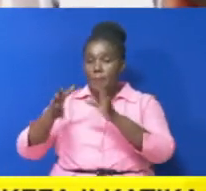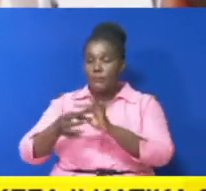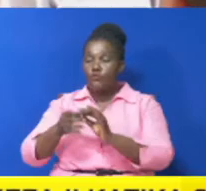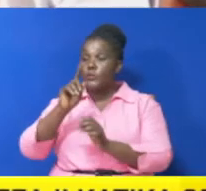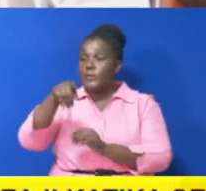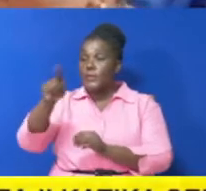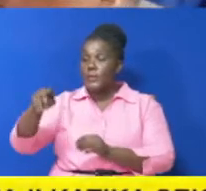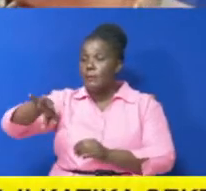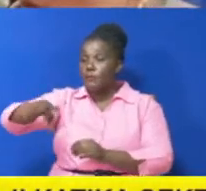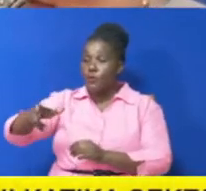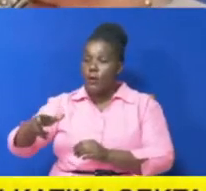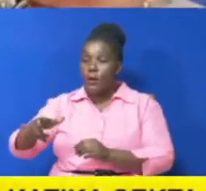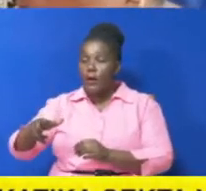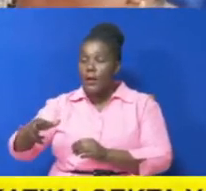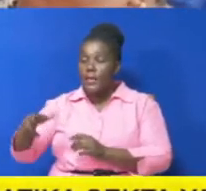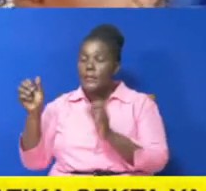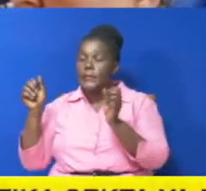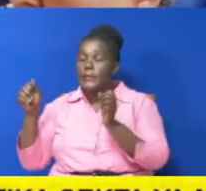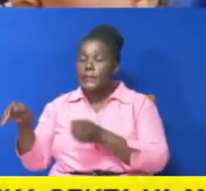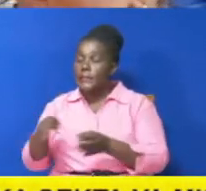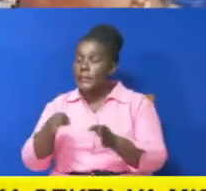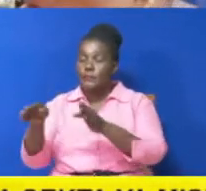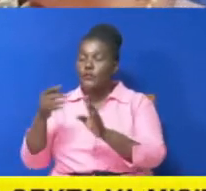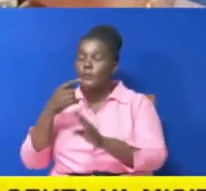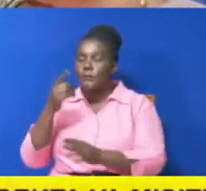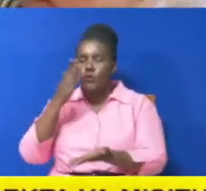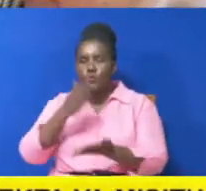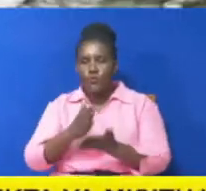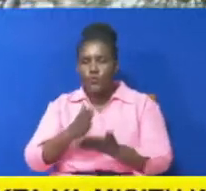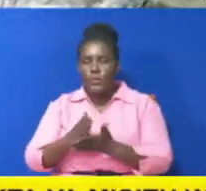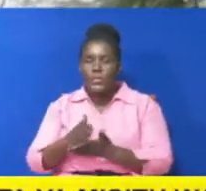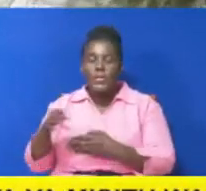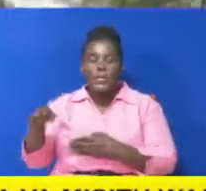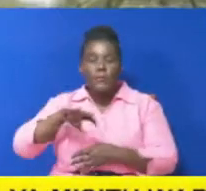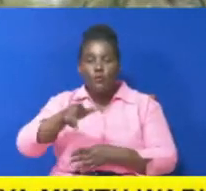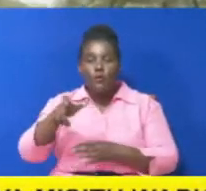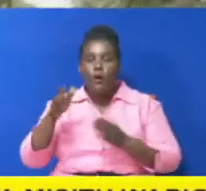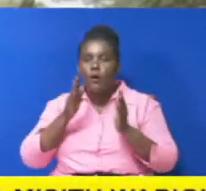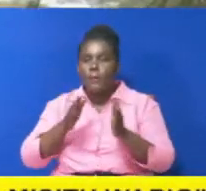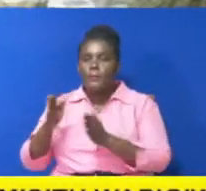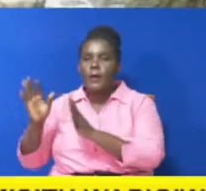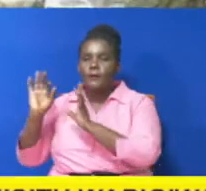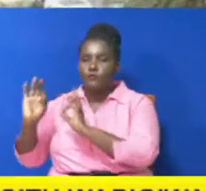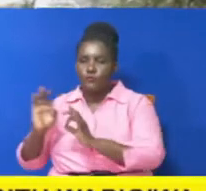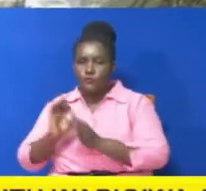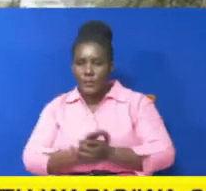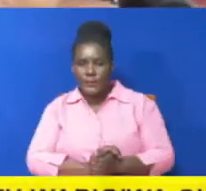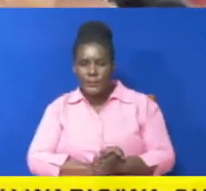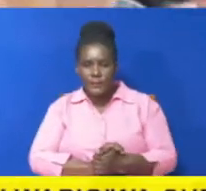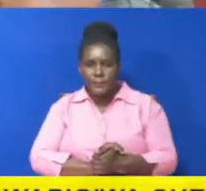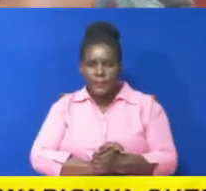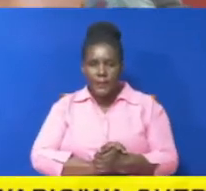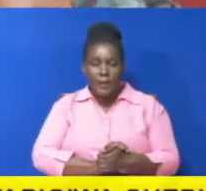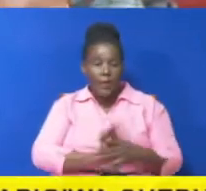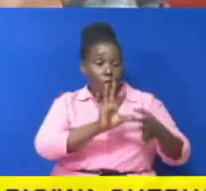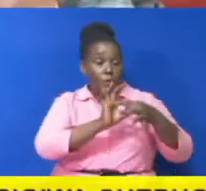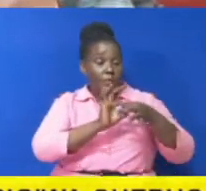wa Simiyu Suzani Kulindwa amesema mkoa umejipanga na zoezi hilo ambao takribani ya